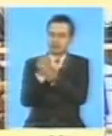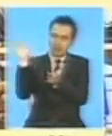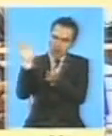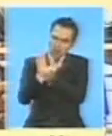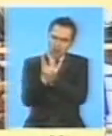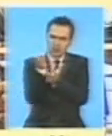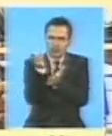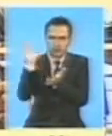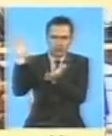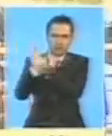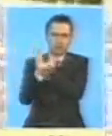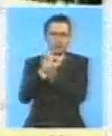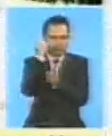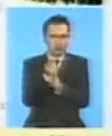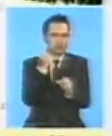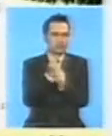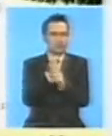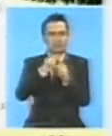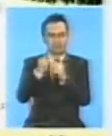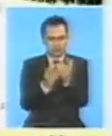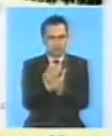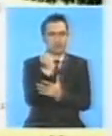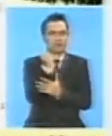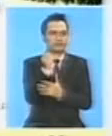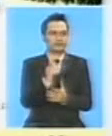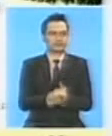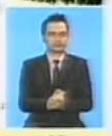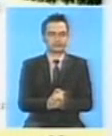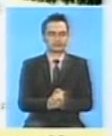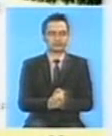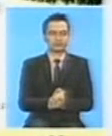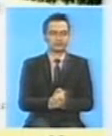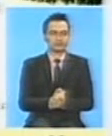กัดนั้นให้เกิดประสิทธิภาพประสิทธิผลมากที่สุดนะครับการ